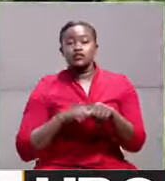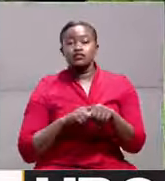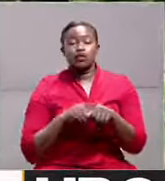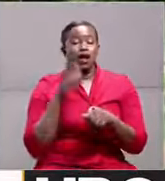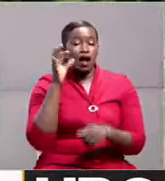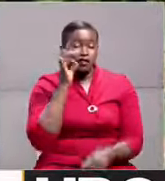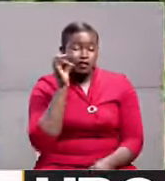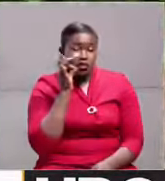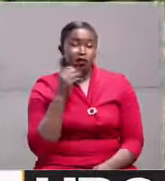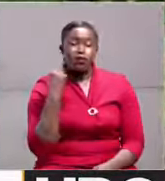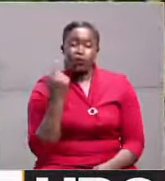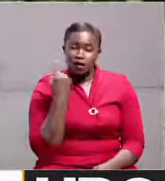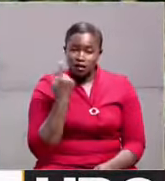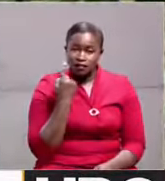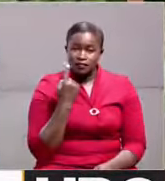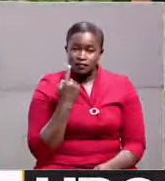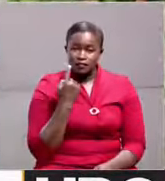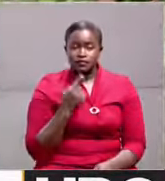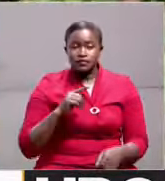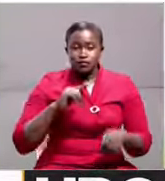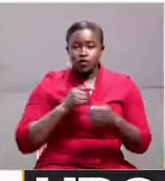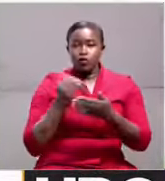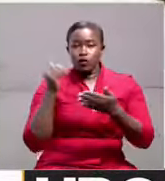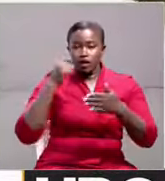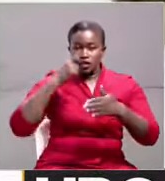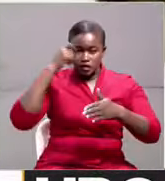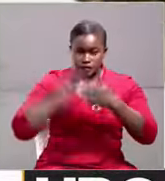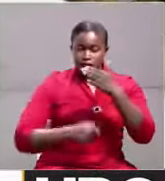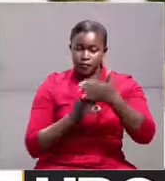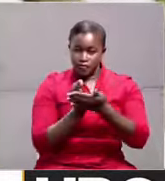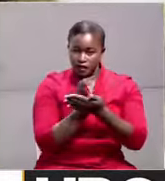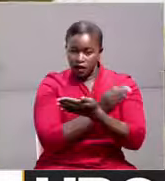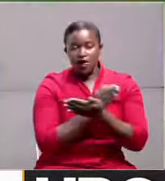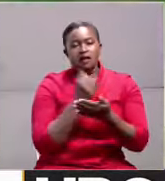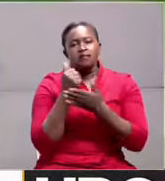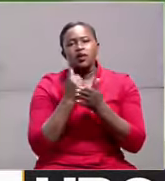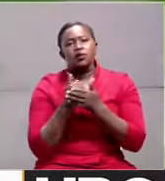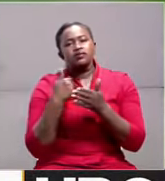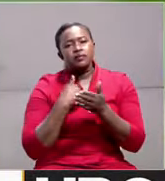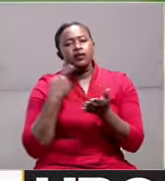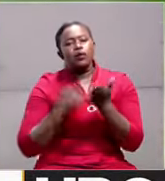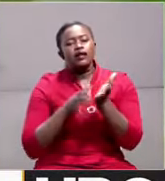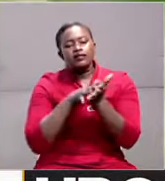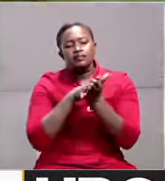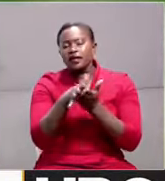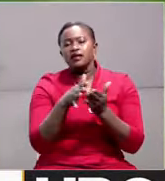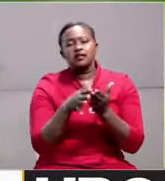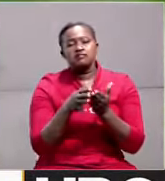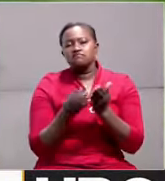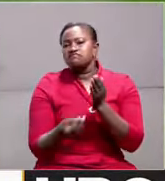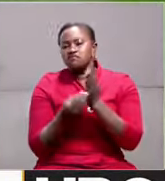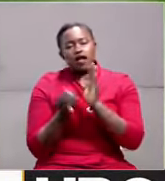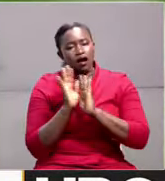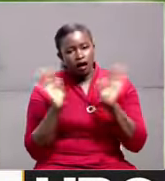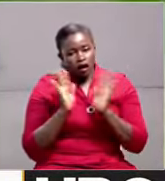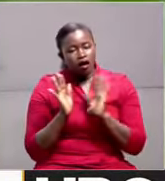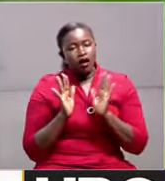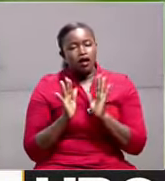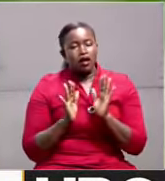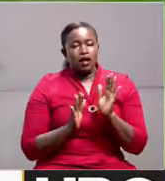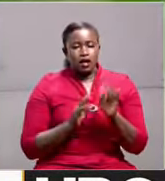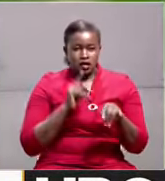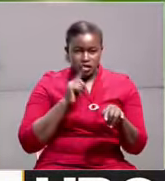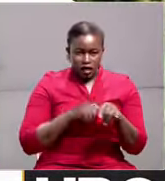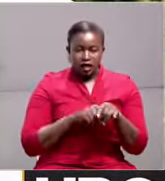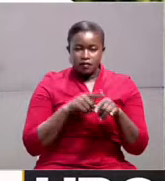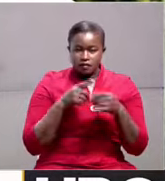zokka, nga nzigyeko ze nateekamu. Kubanga nze ebiseera ebisinga sibala zeetaddemu saagala kuzibala. Njagala bwe mmala ze